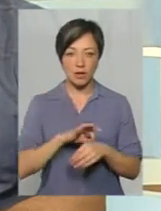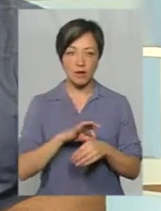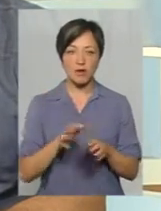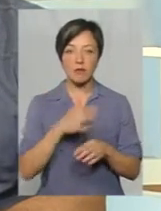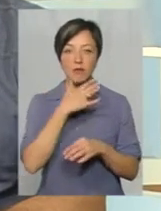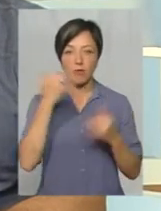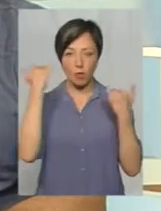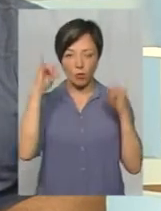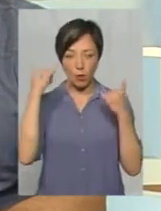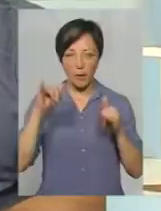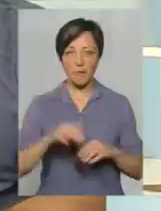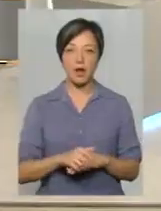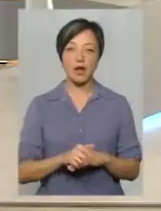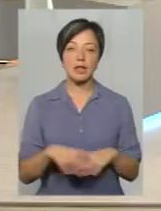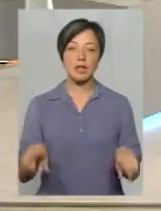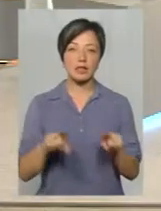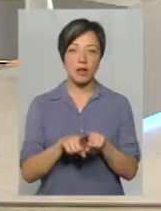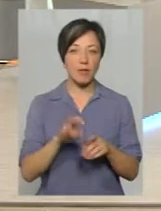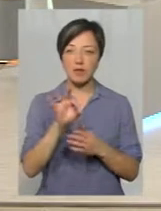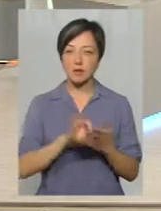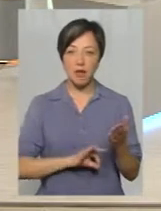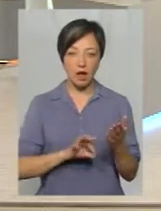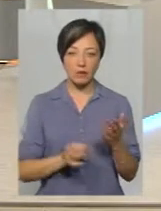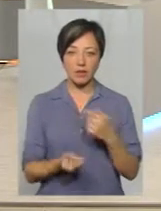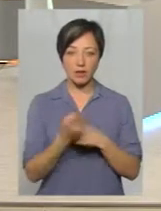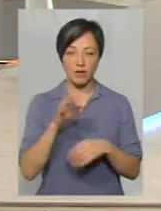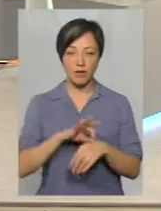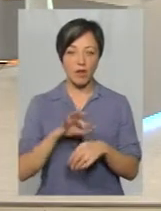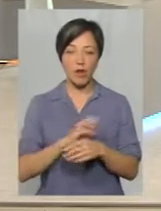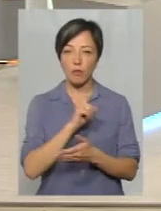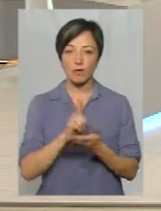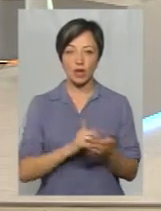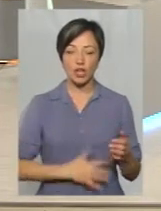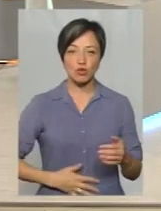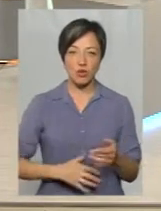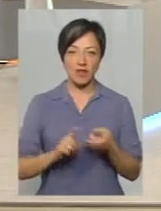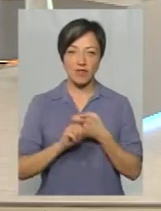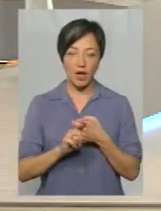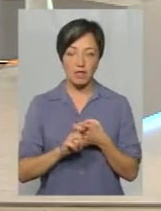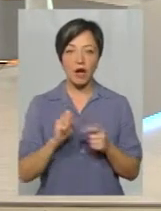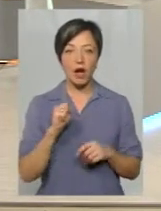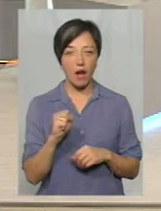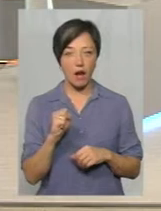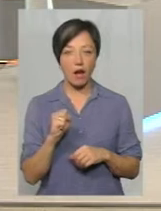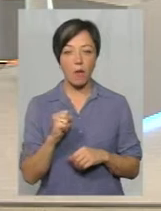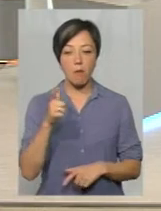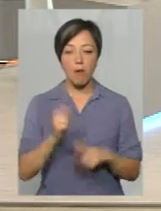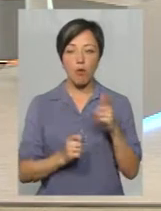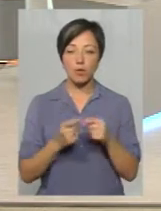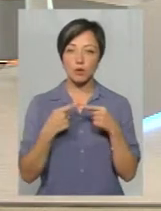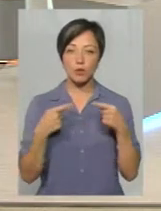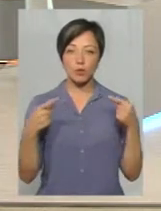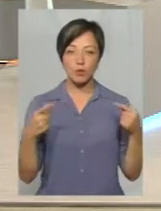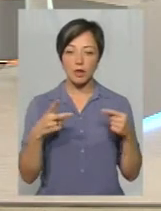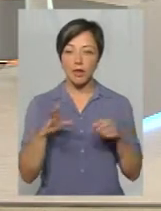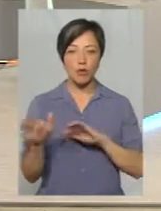велика рогата худоба, і так само не зразу клініка буде, не обов'язково кишкові інфекції. А молочна продукція не